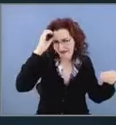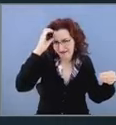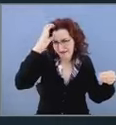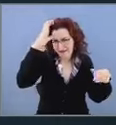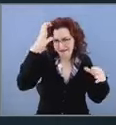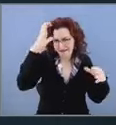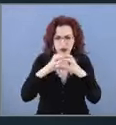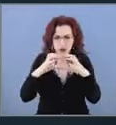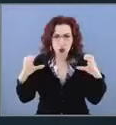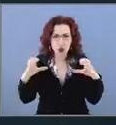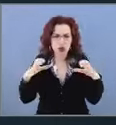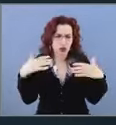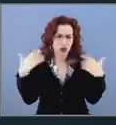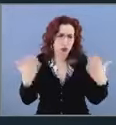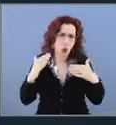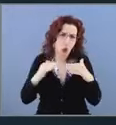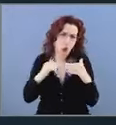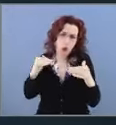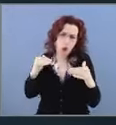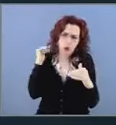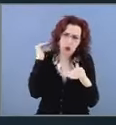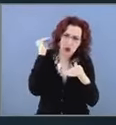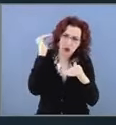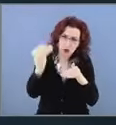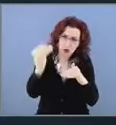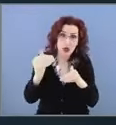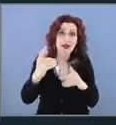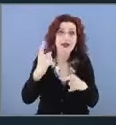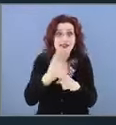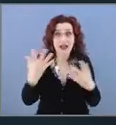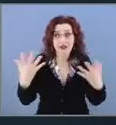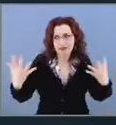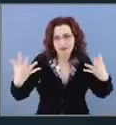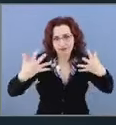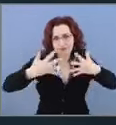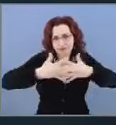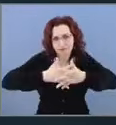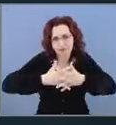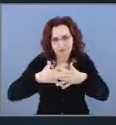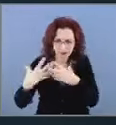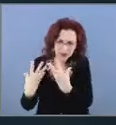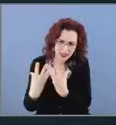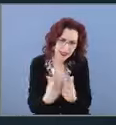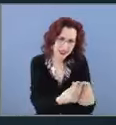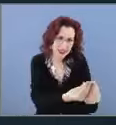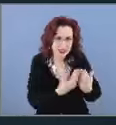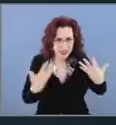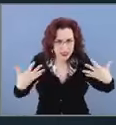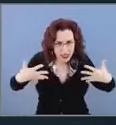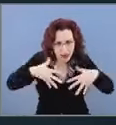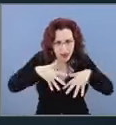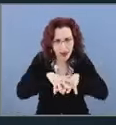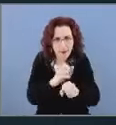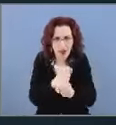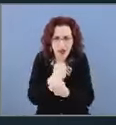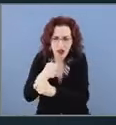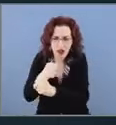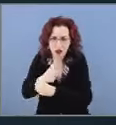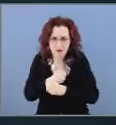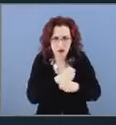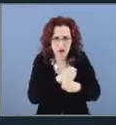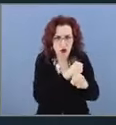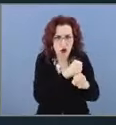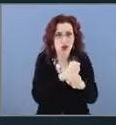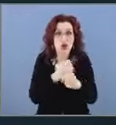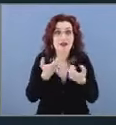fenomenali. Dobbiamo metterli a sistema, dobbiamo lavorare tutti insieme e quindi è il momento di superare le divergenze e le